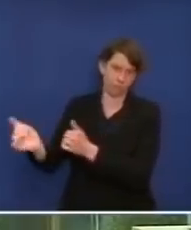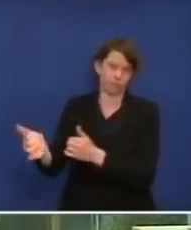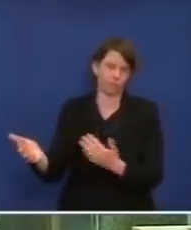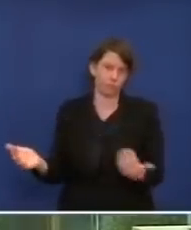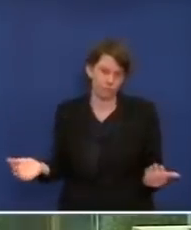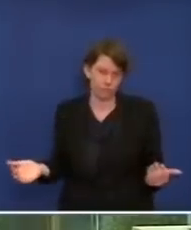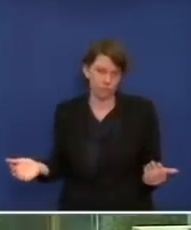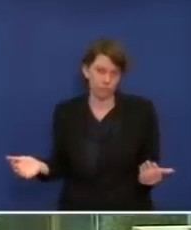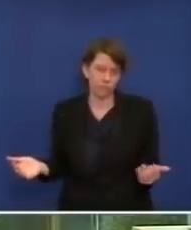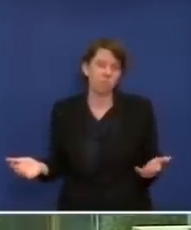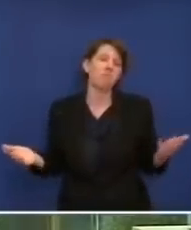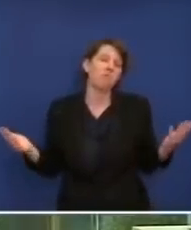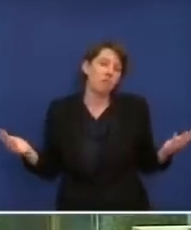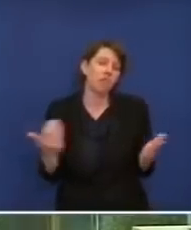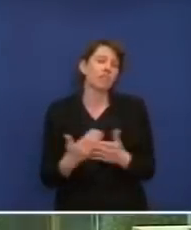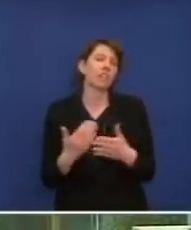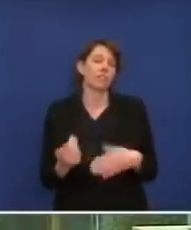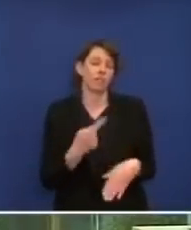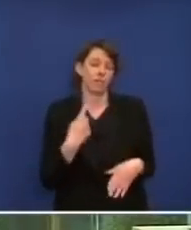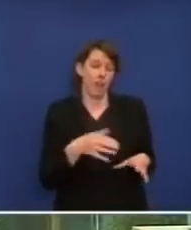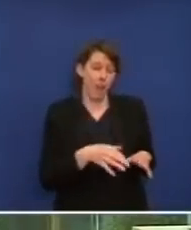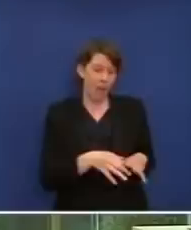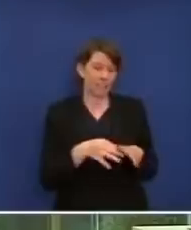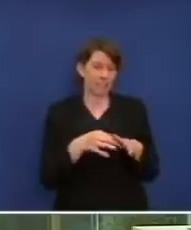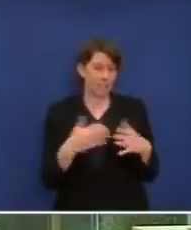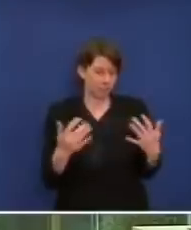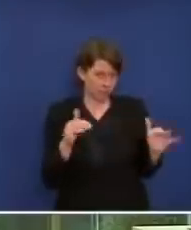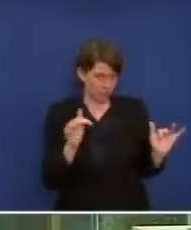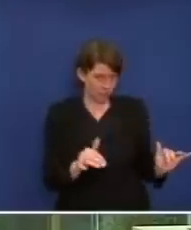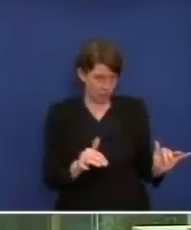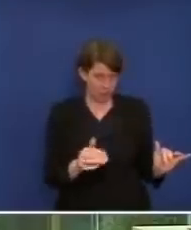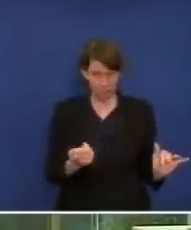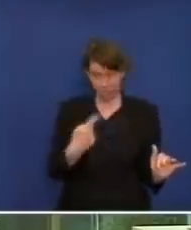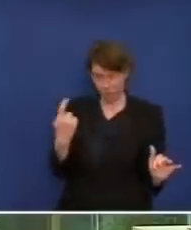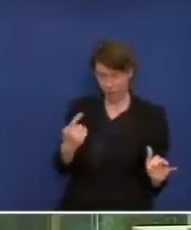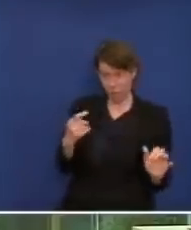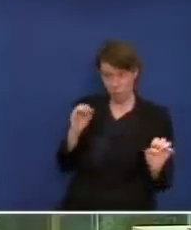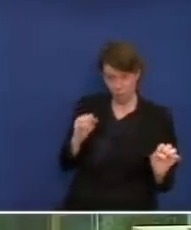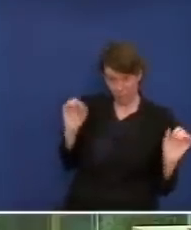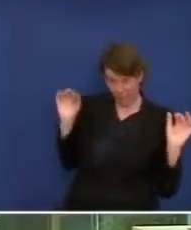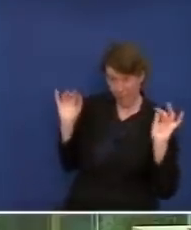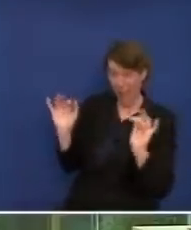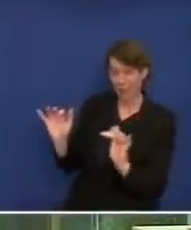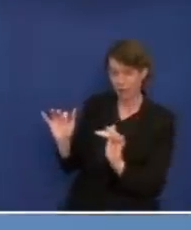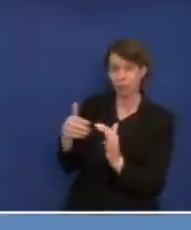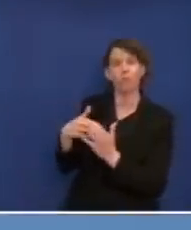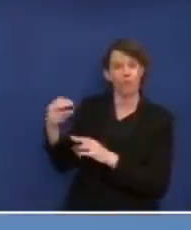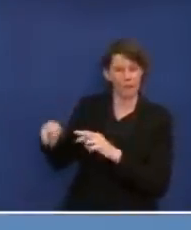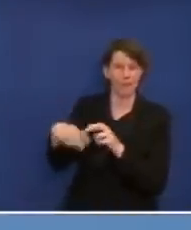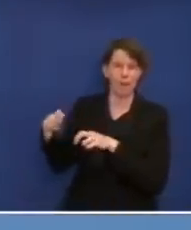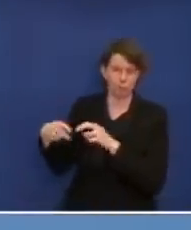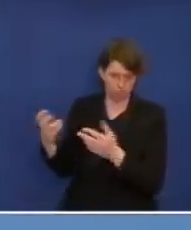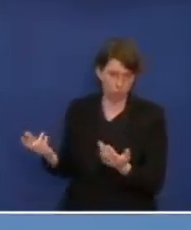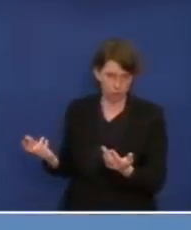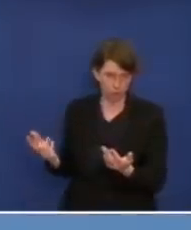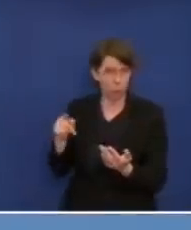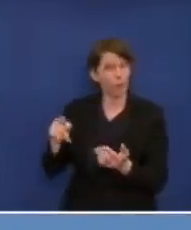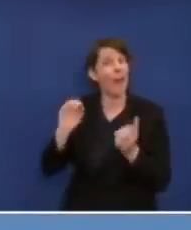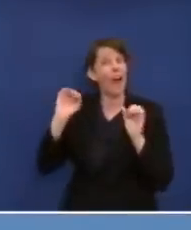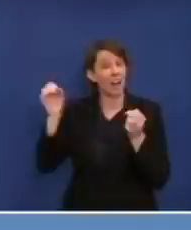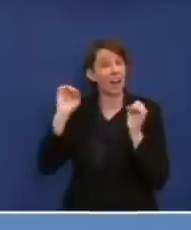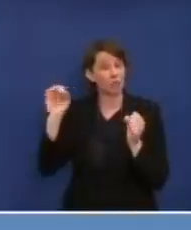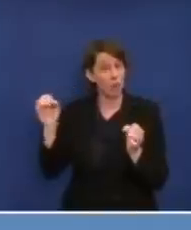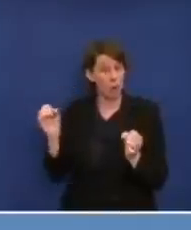Insofern ist unser Ansatz weiterhin, die Einflussmöglichkeiten, die wir haben, zu nutzen und das Engagement, was wir fortsetzen